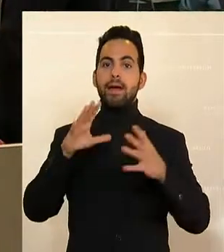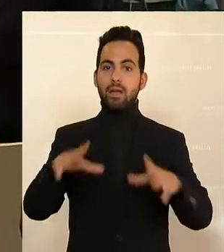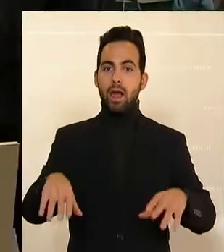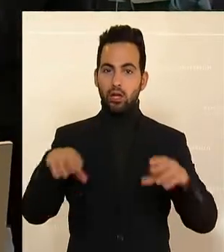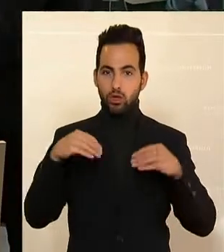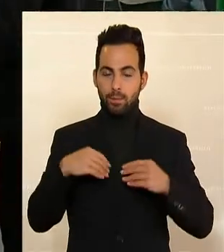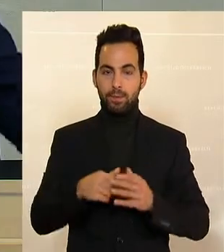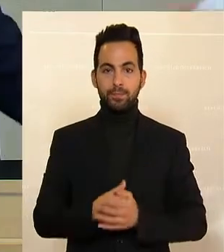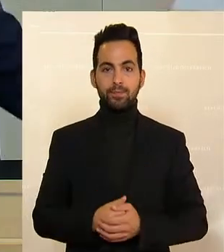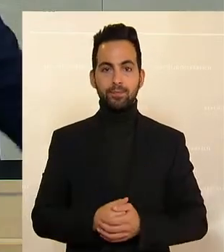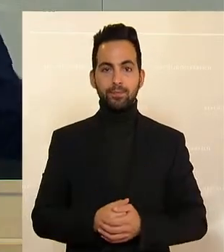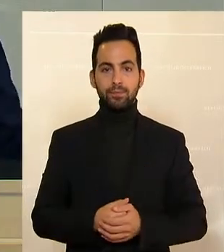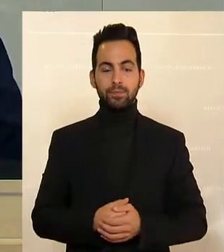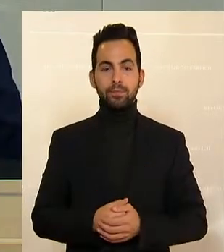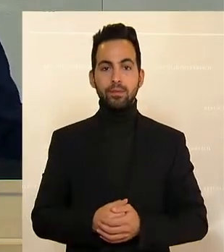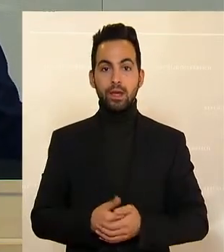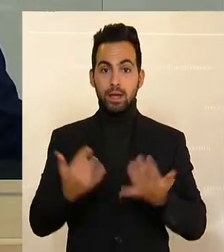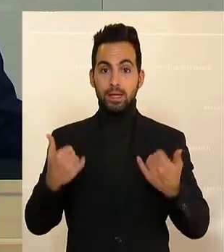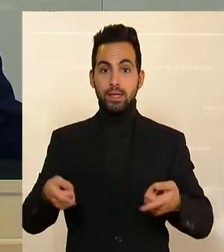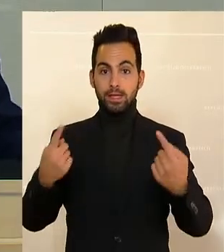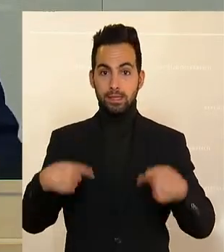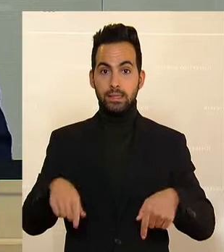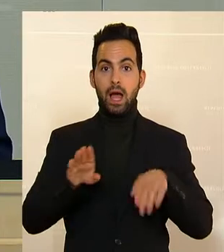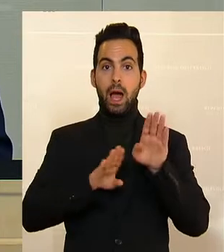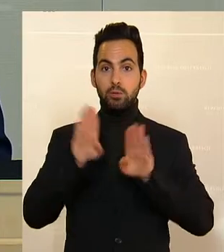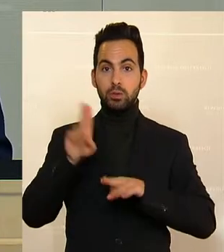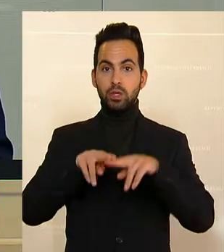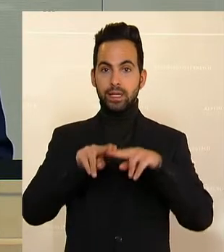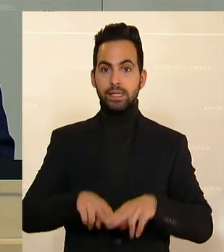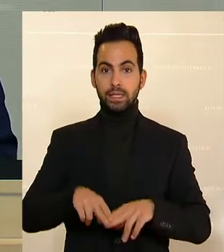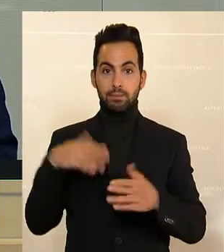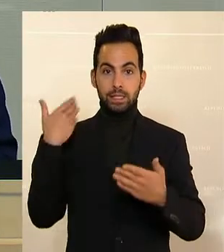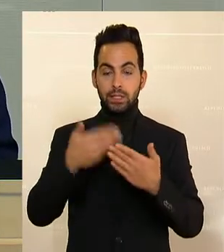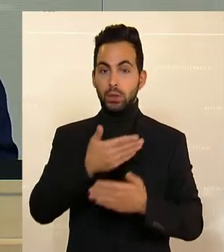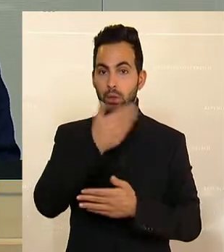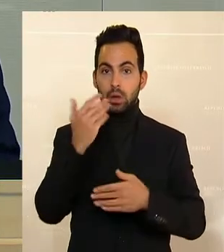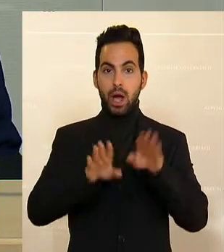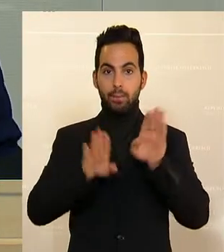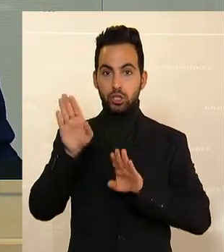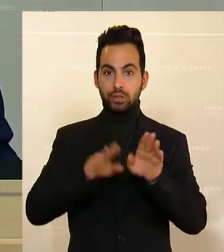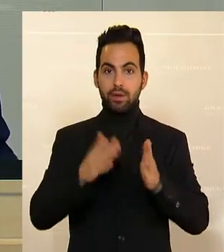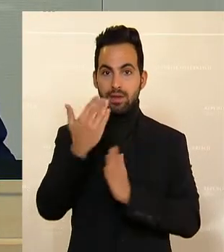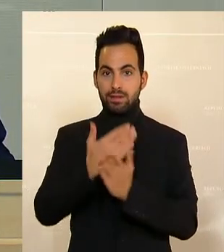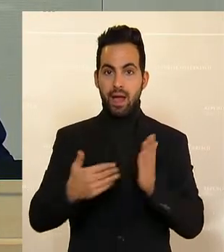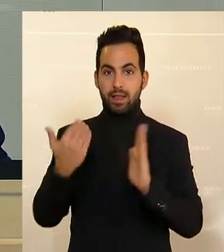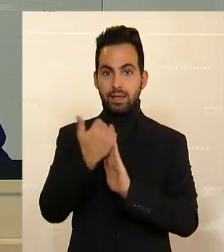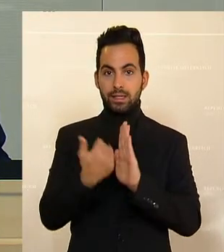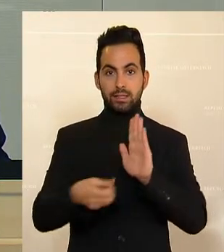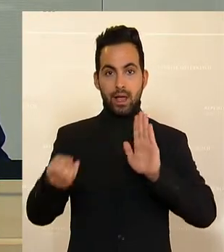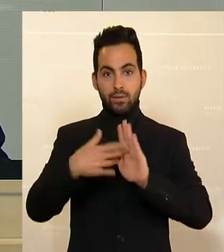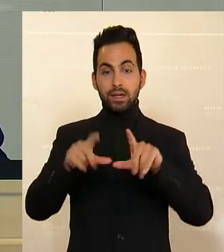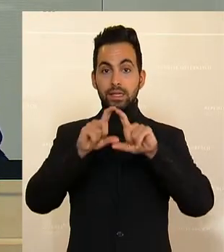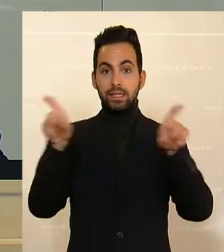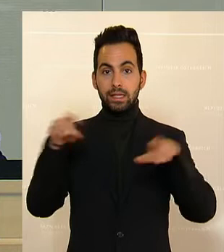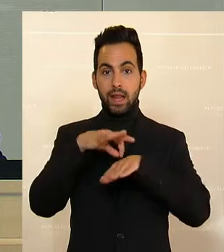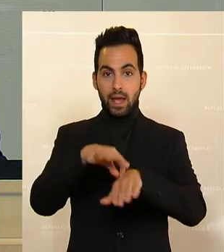angenommen. Schließlich komme ich zur Abstimmung über die restlichen, noch nicht abgestimmten Teile des Gesetzentwurfs samt Titel und